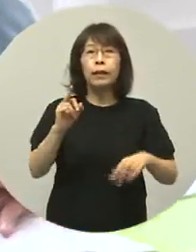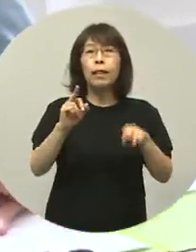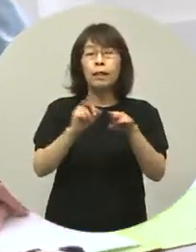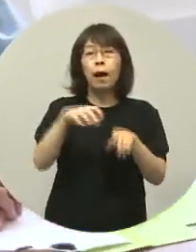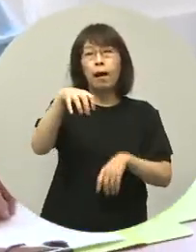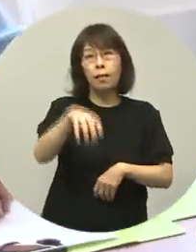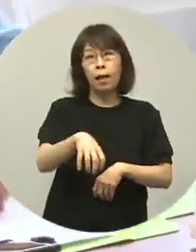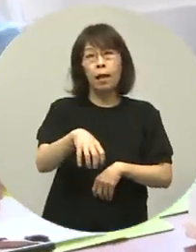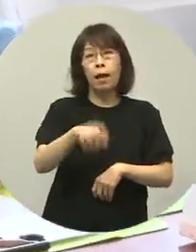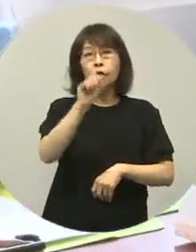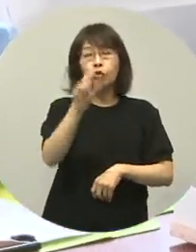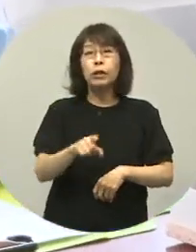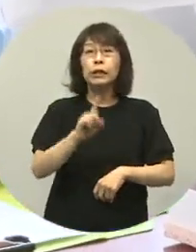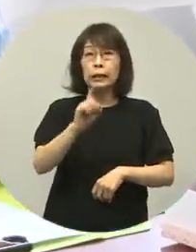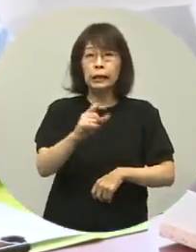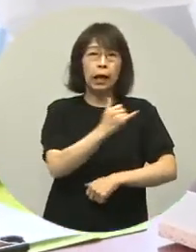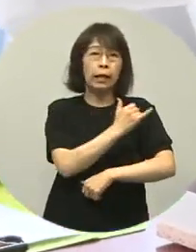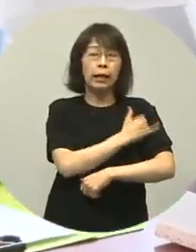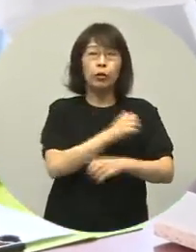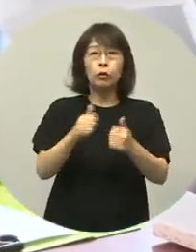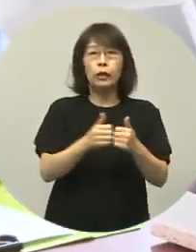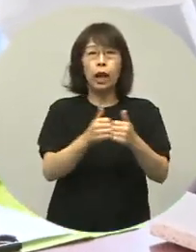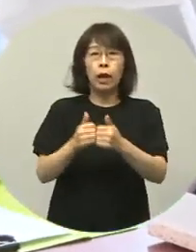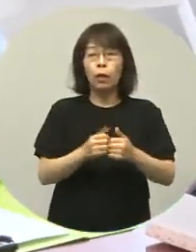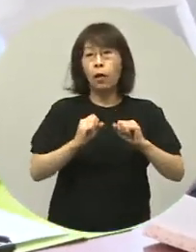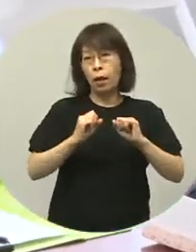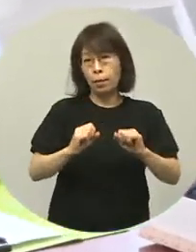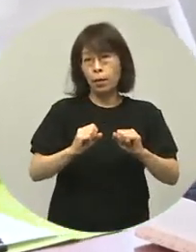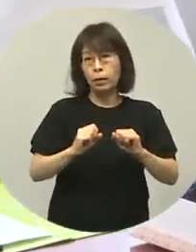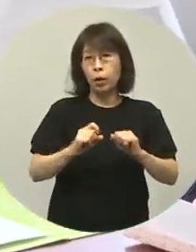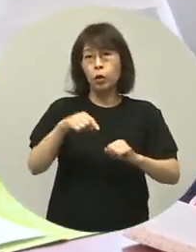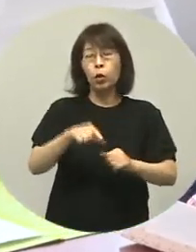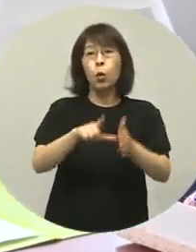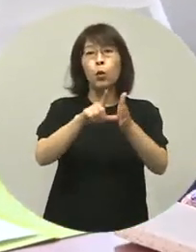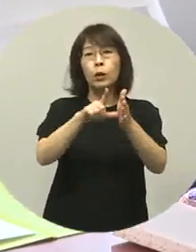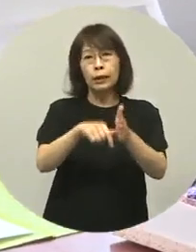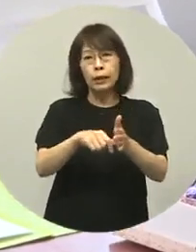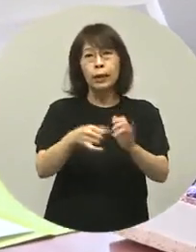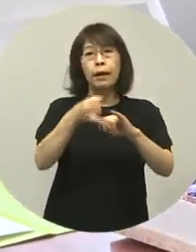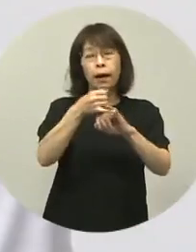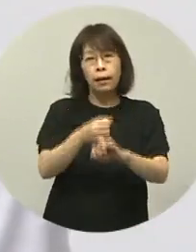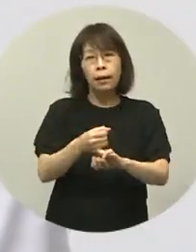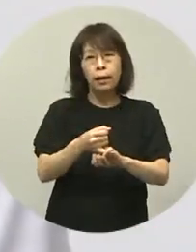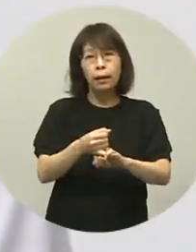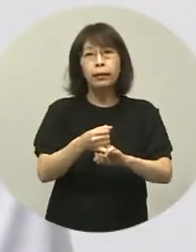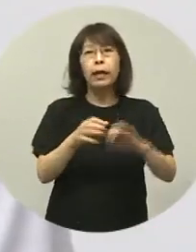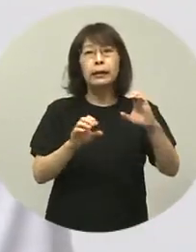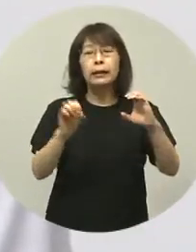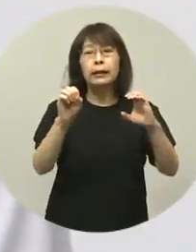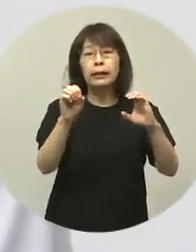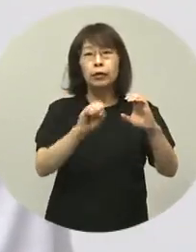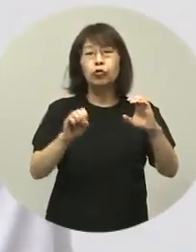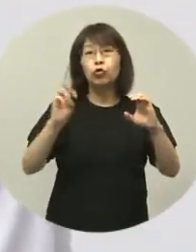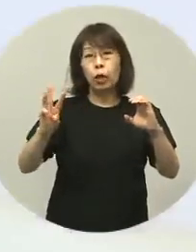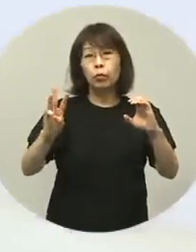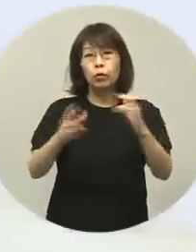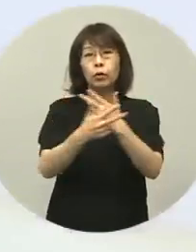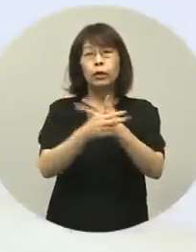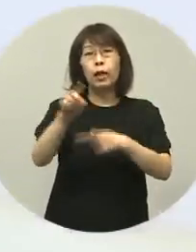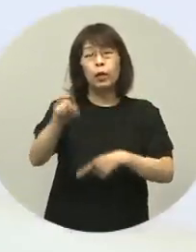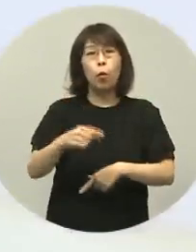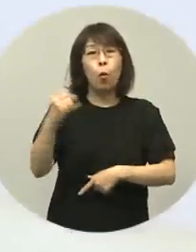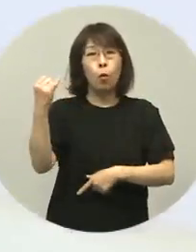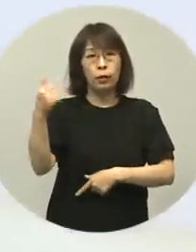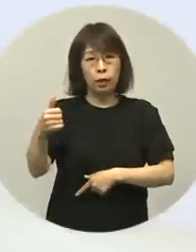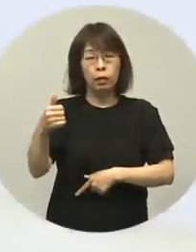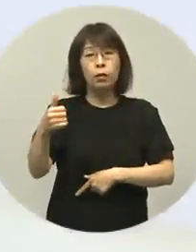で月1回役員会をやっているんですけども、はい、その時に必ず CSW 北野さんと、それから生き